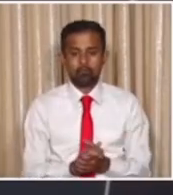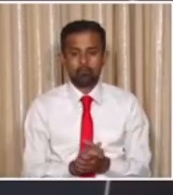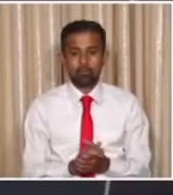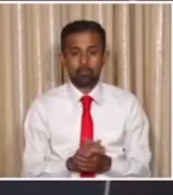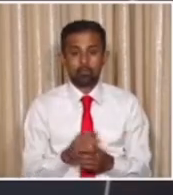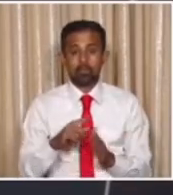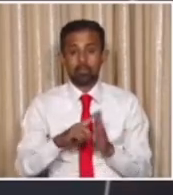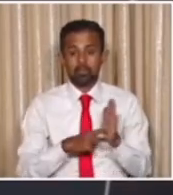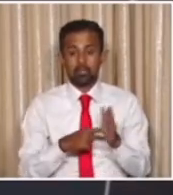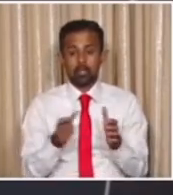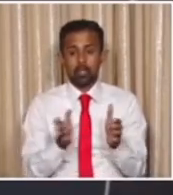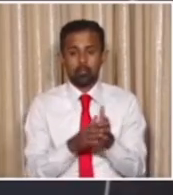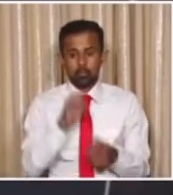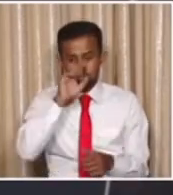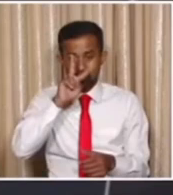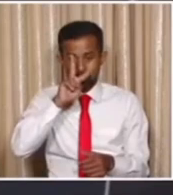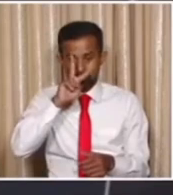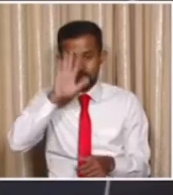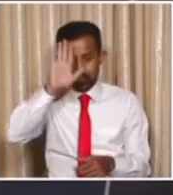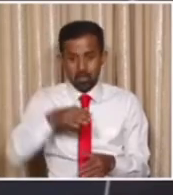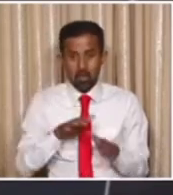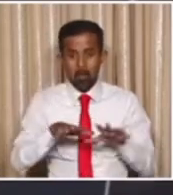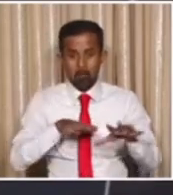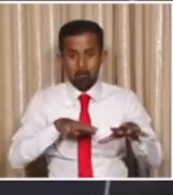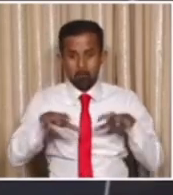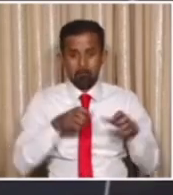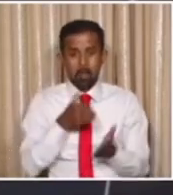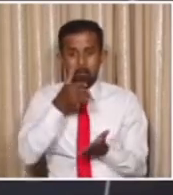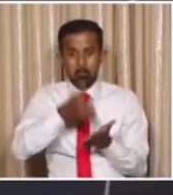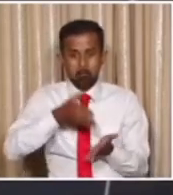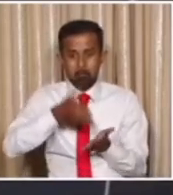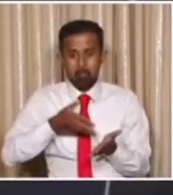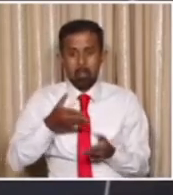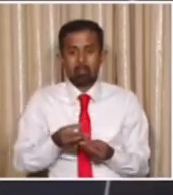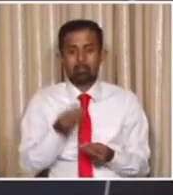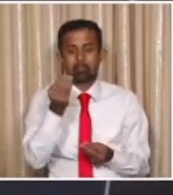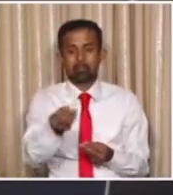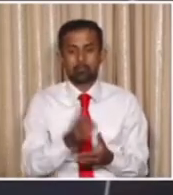ජනතා කමිටු වල සමජෙන් දසුනා පාන්දර 2ට යන්න බේකරි වලට පාන් ටික හදලා දෙන්න මිනිස්සුන්ට.